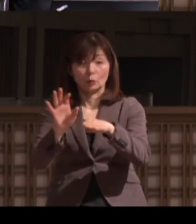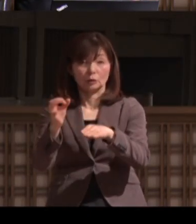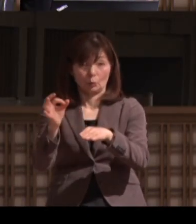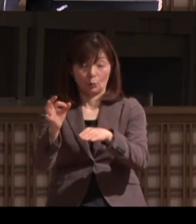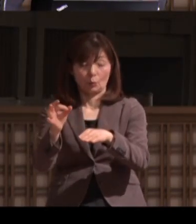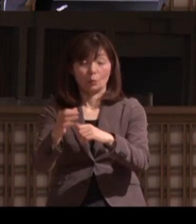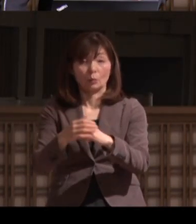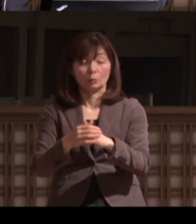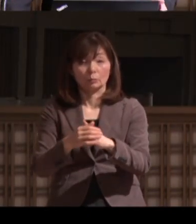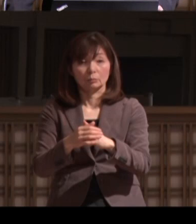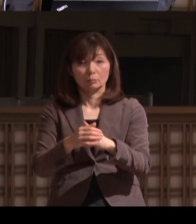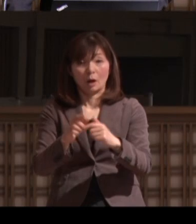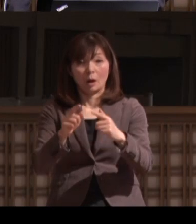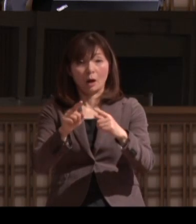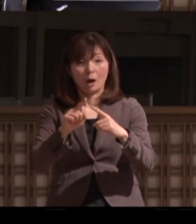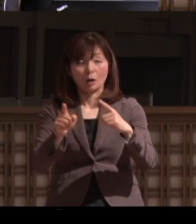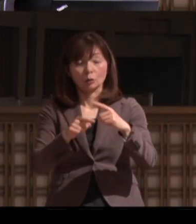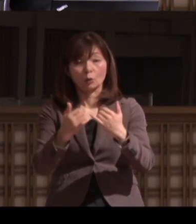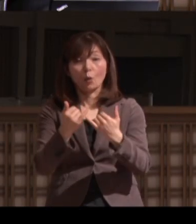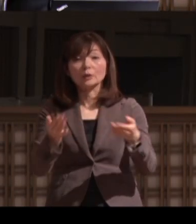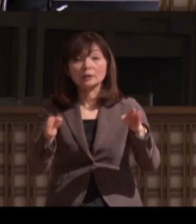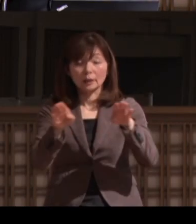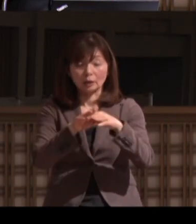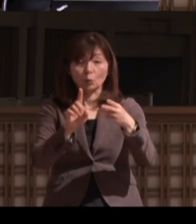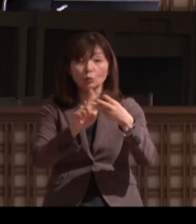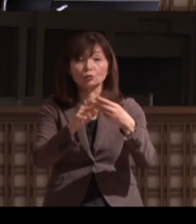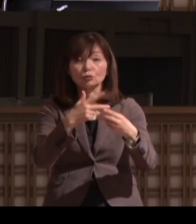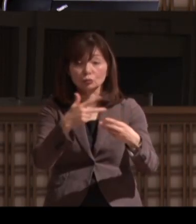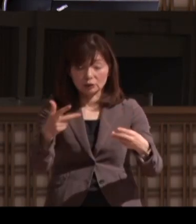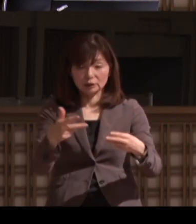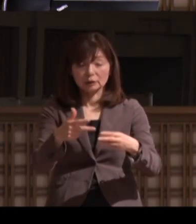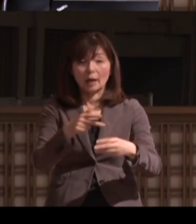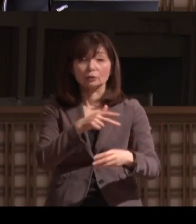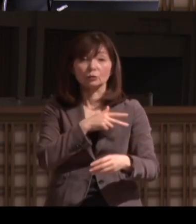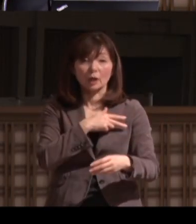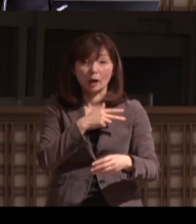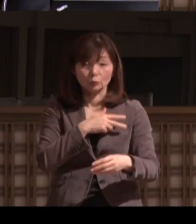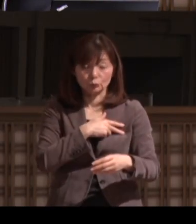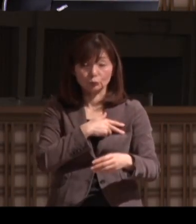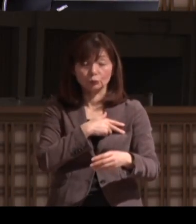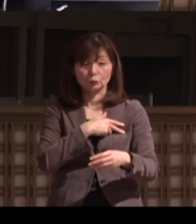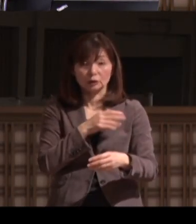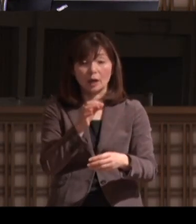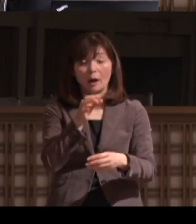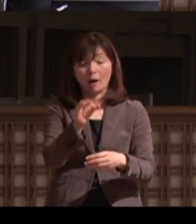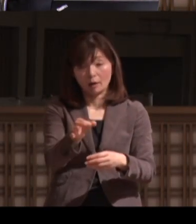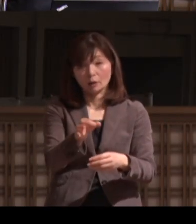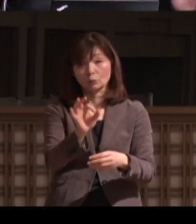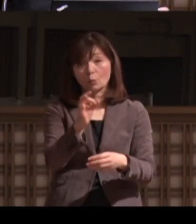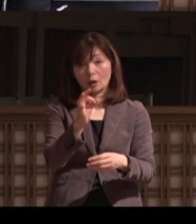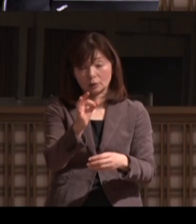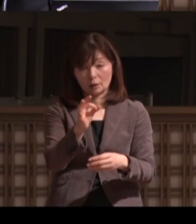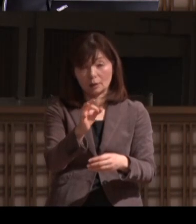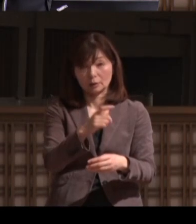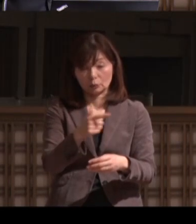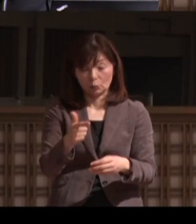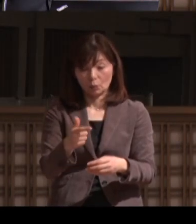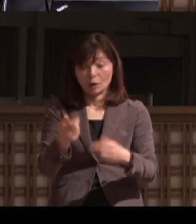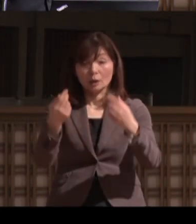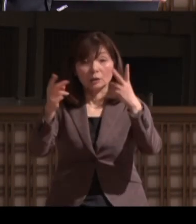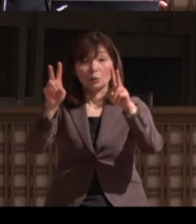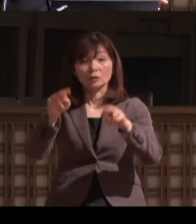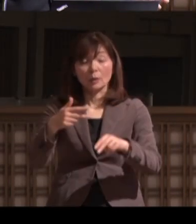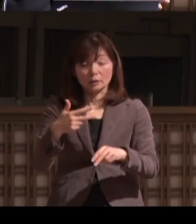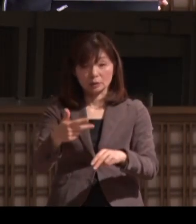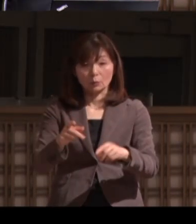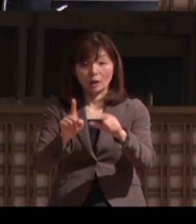ば主持とかですねえそのスタッフの人件費に当たるものでえま逆に言えば広島市さんはあの中学航空で公民